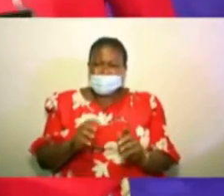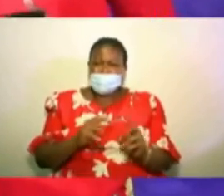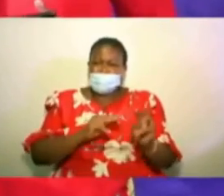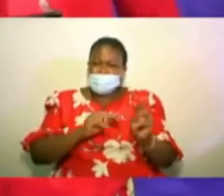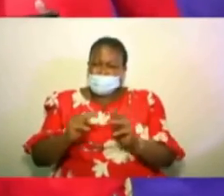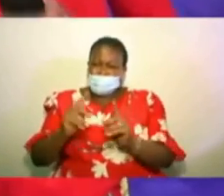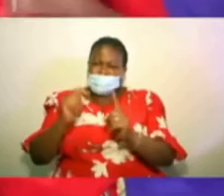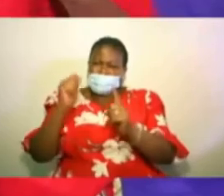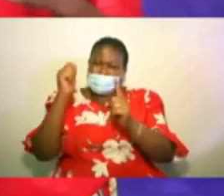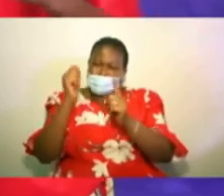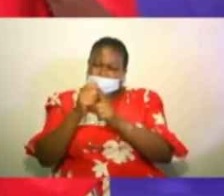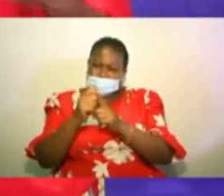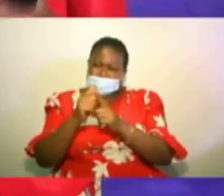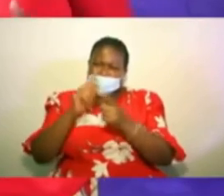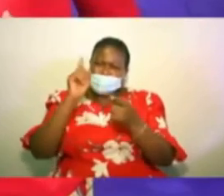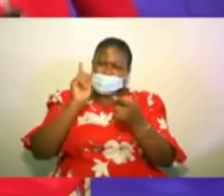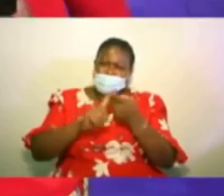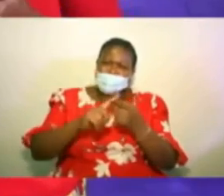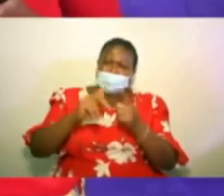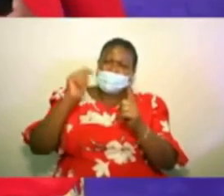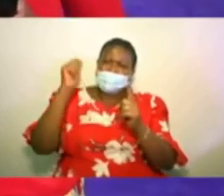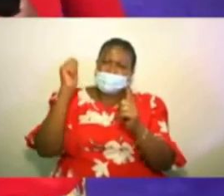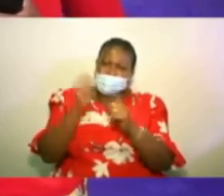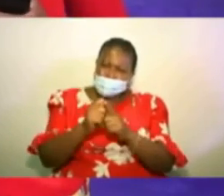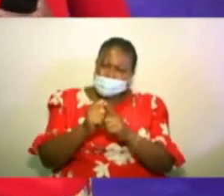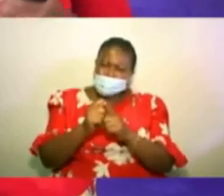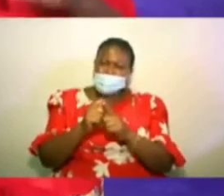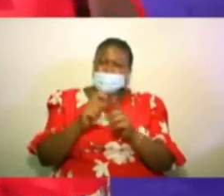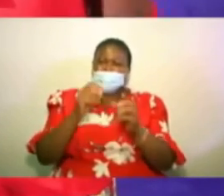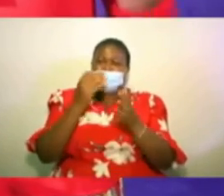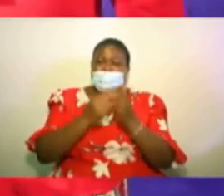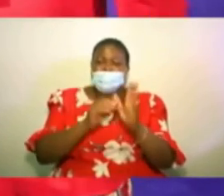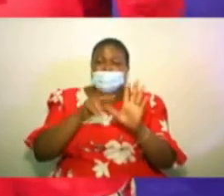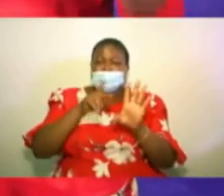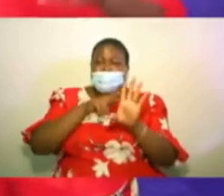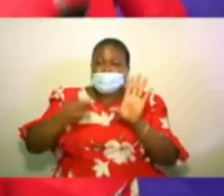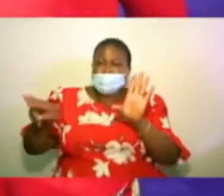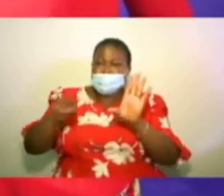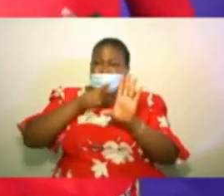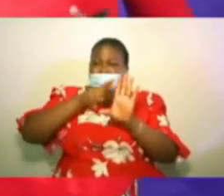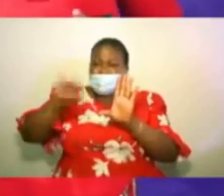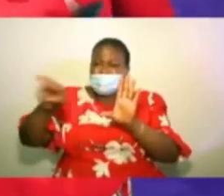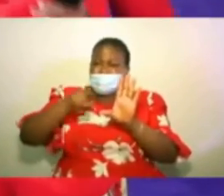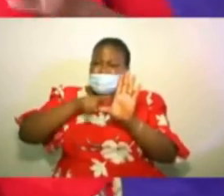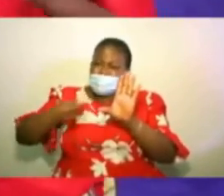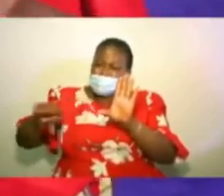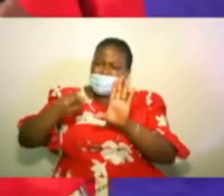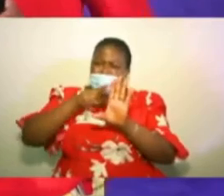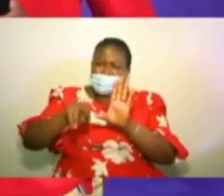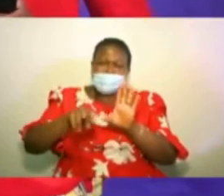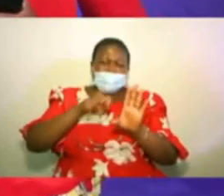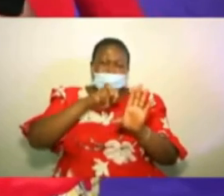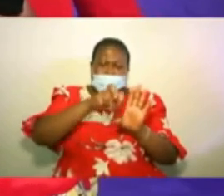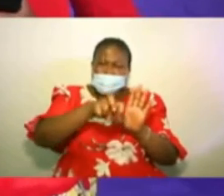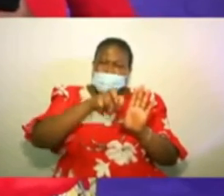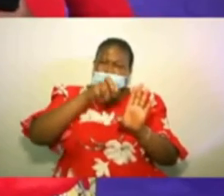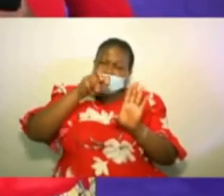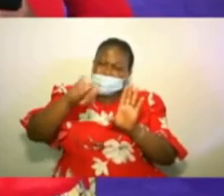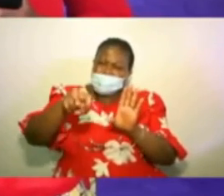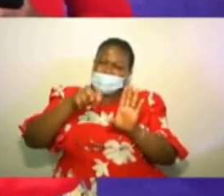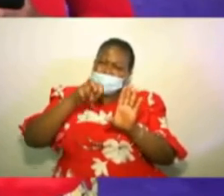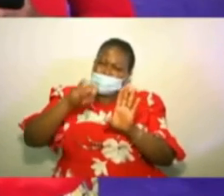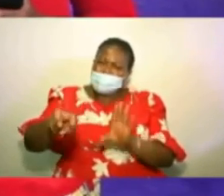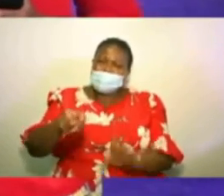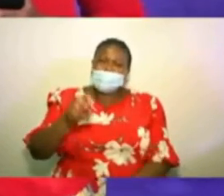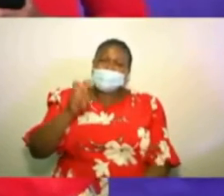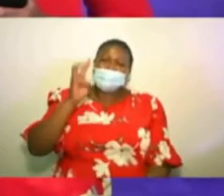From region to region. De région en région. Proclaiming the good news of Jesus Christ. Proclamant l'évangile de Jésus-Christ. And they ended that